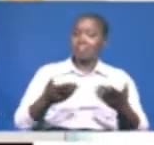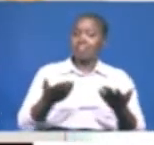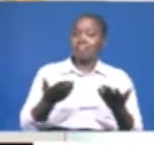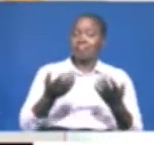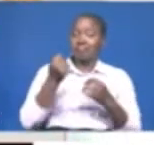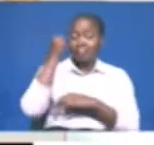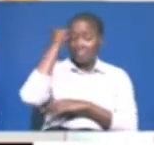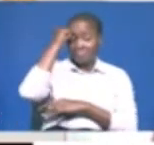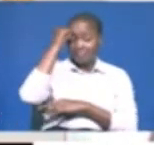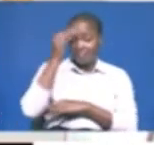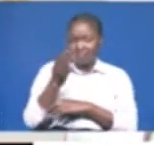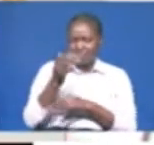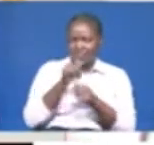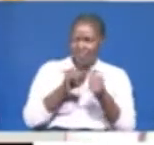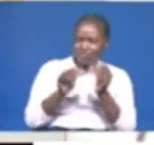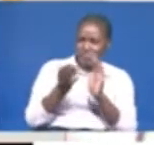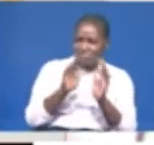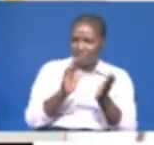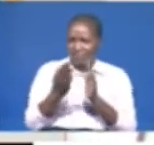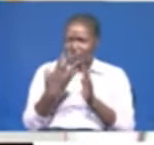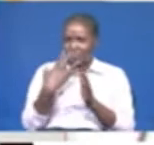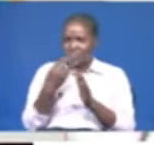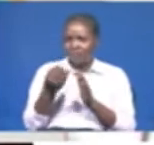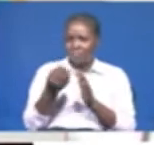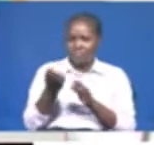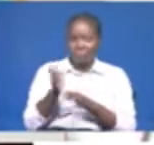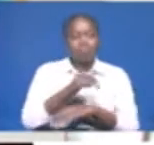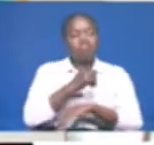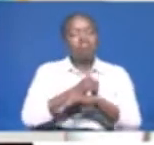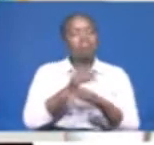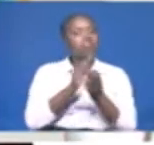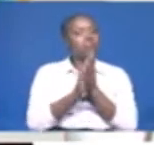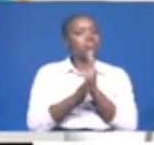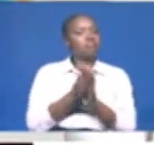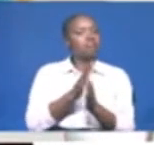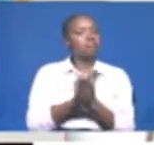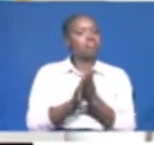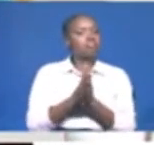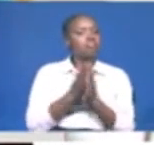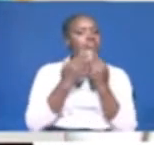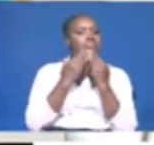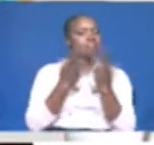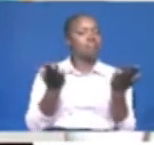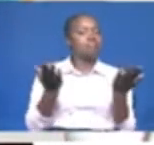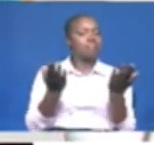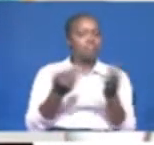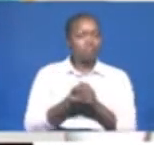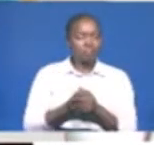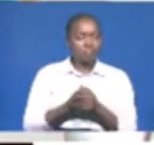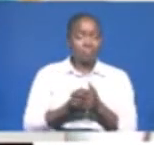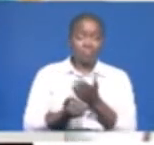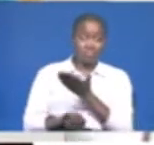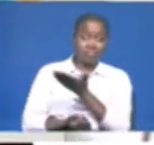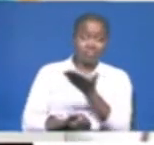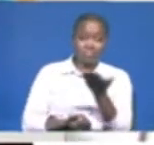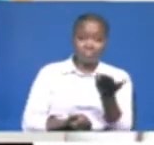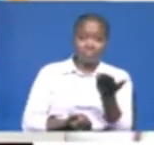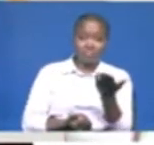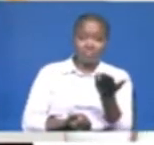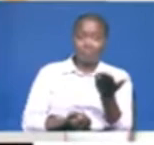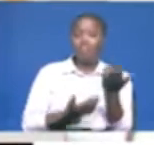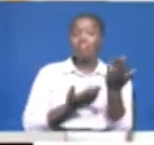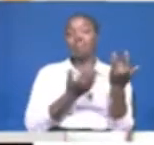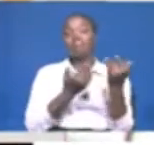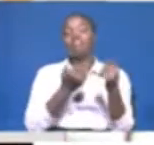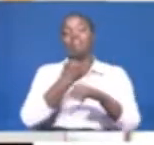wanafunzi kama 400 hivi hawajaweza kufika shuleni, na hawa ni wanafunzi ambao tunatarajia wao